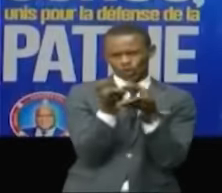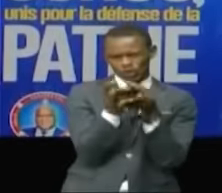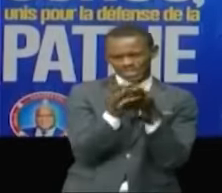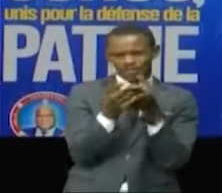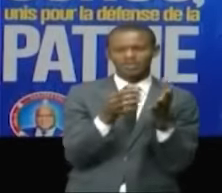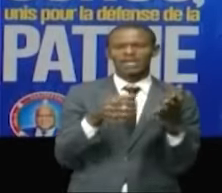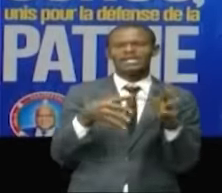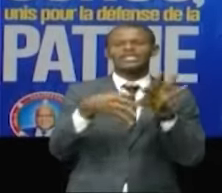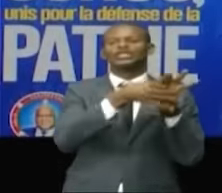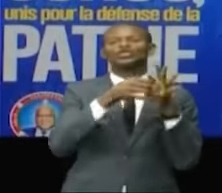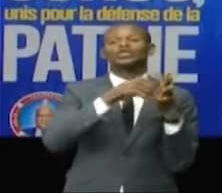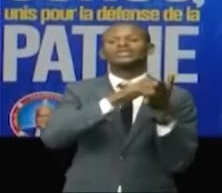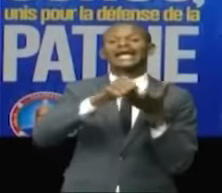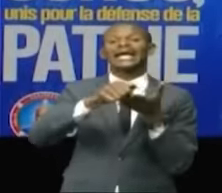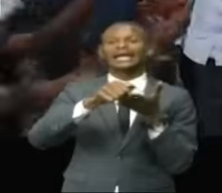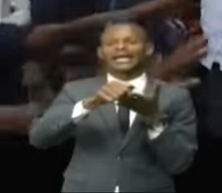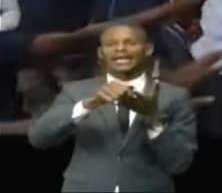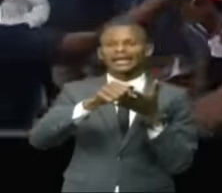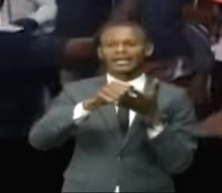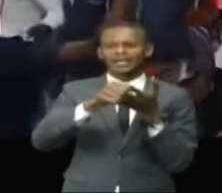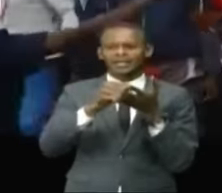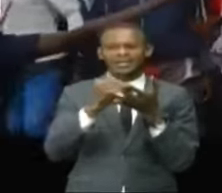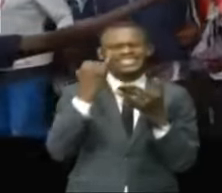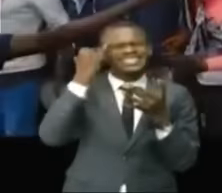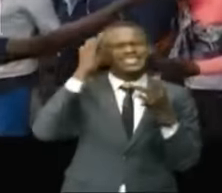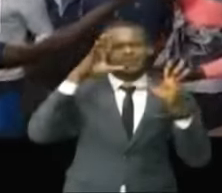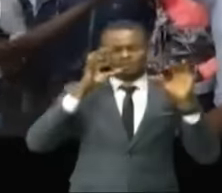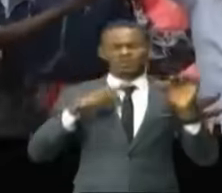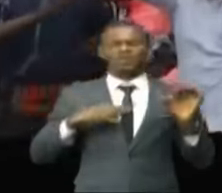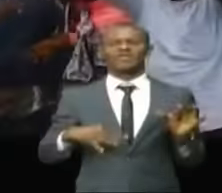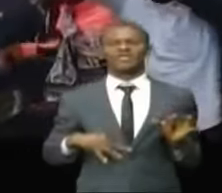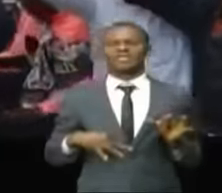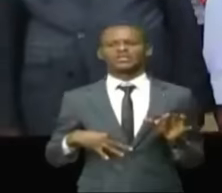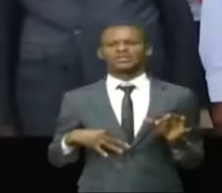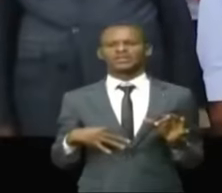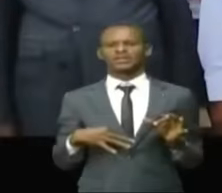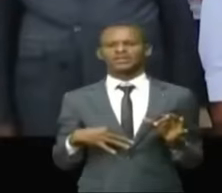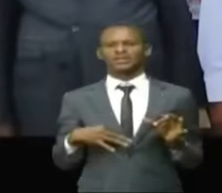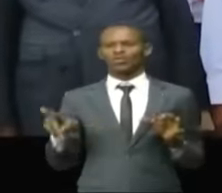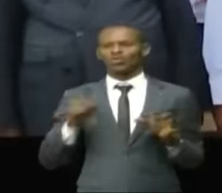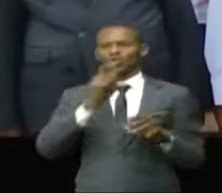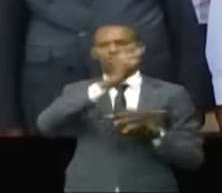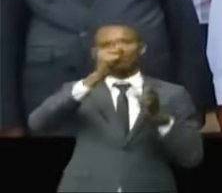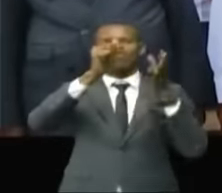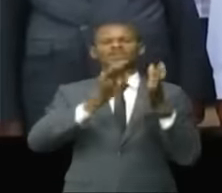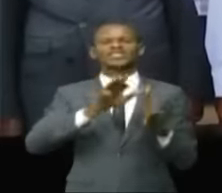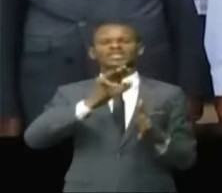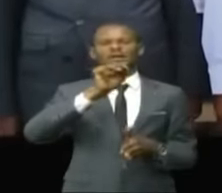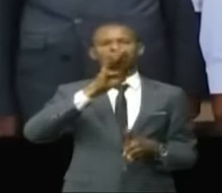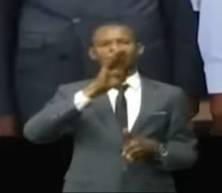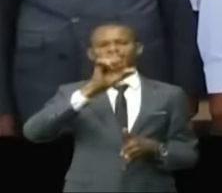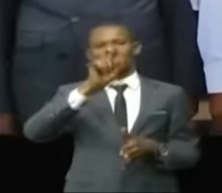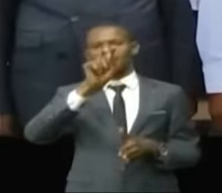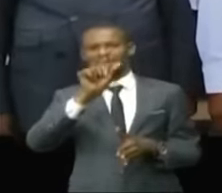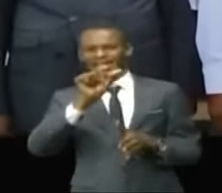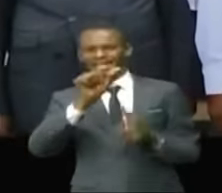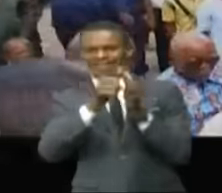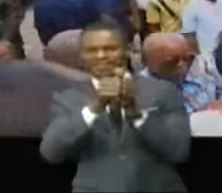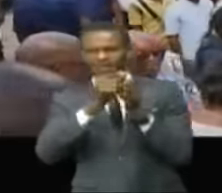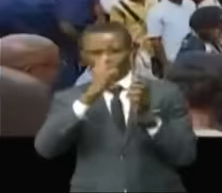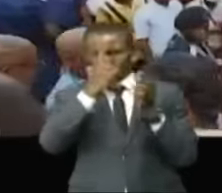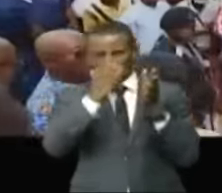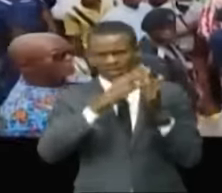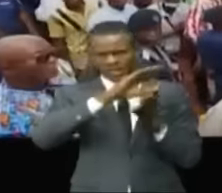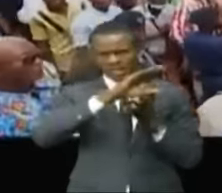plateforme de Félix-Antoine Tshisekedi Tshilombo. Sur l'esplanade de la résidence officielle du gouverneur du Kasaï central, John Kabeashikai,